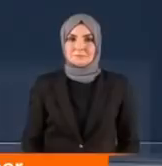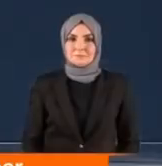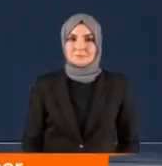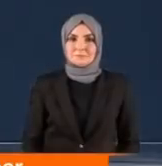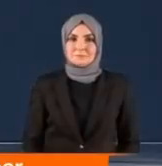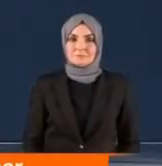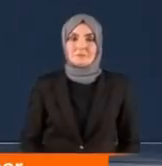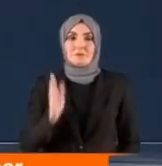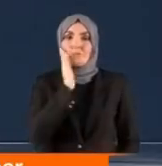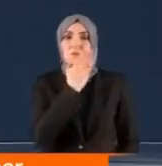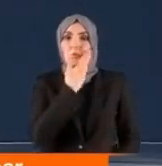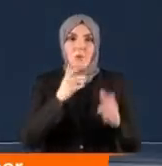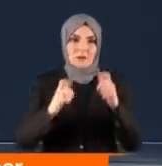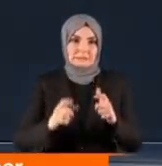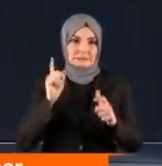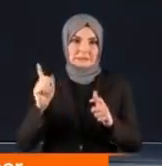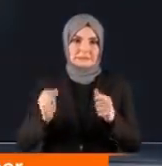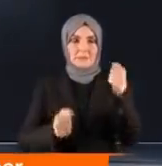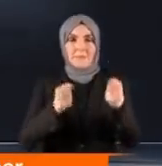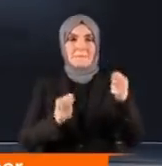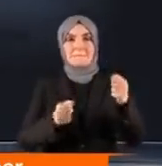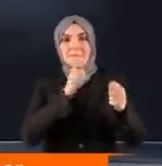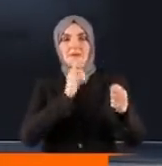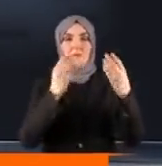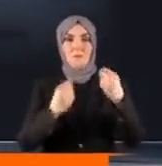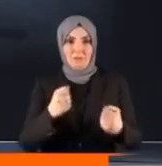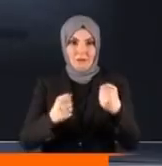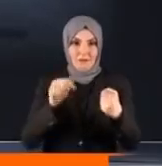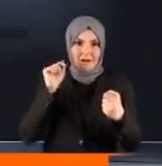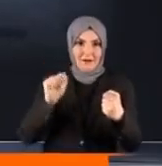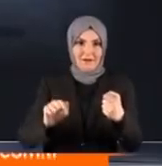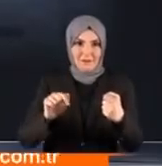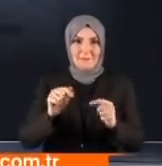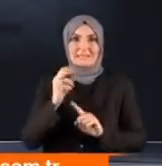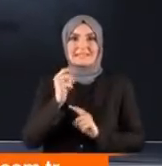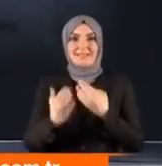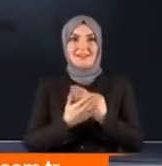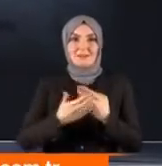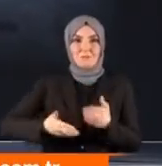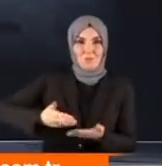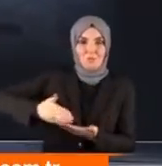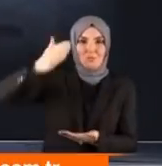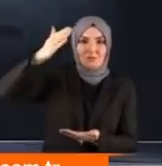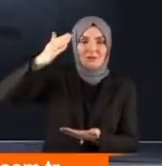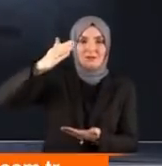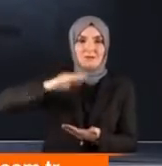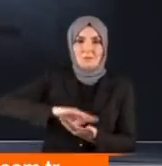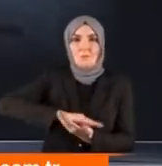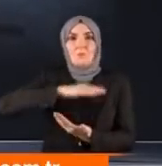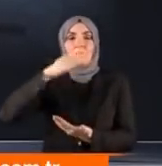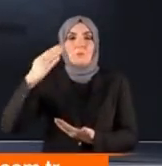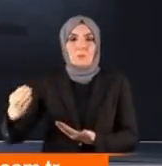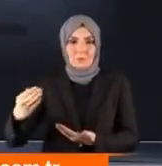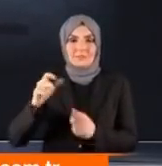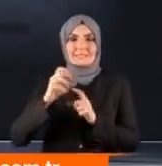bu sokakta kontrolden çıkan bir otomobil istinad çok karışık bir sitenin bahçesine uçtu site sakinlerinin